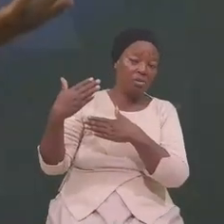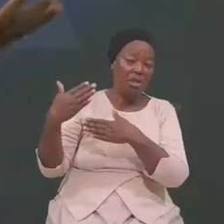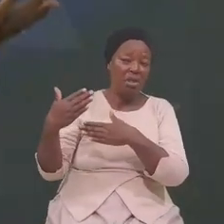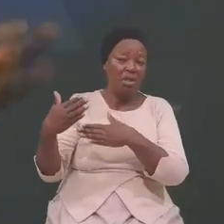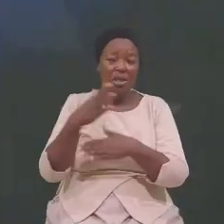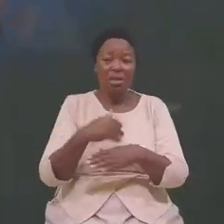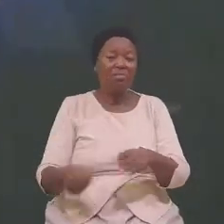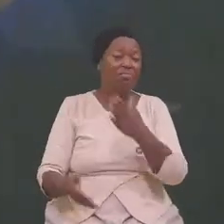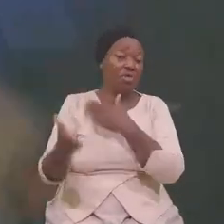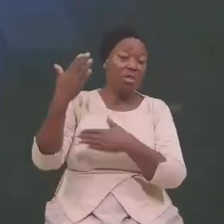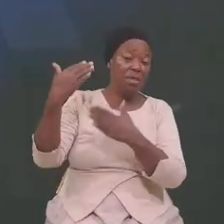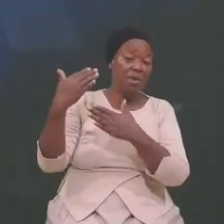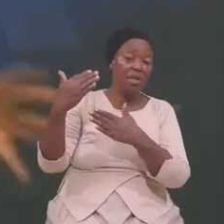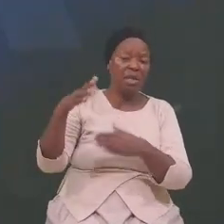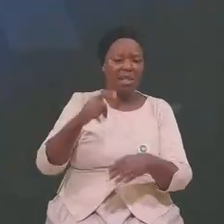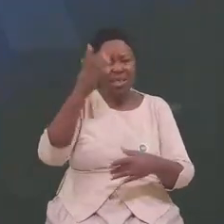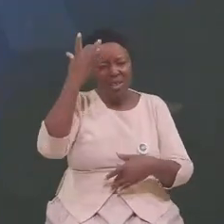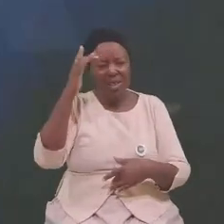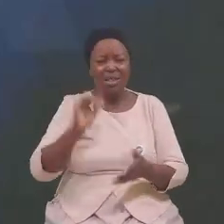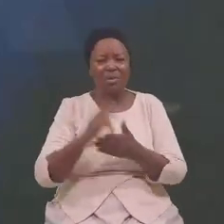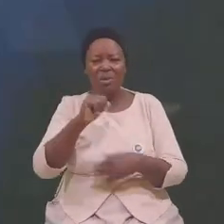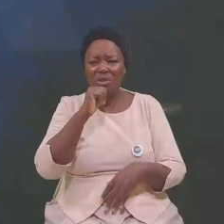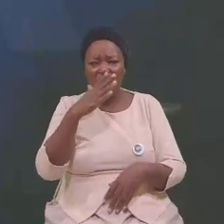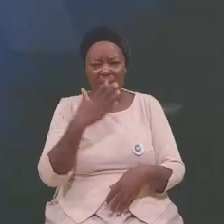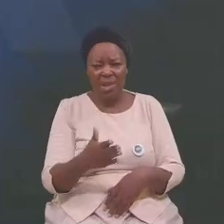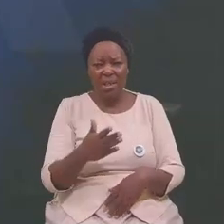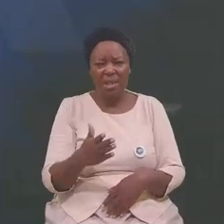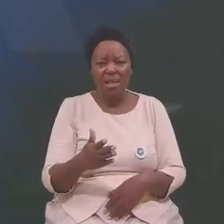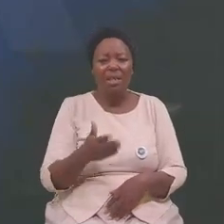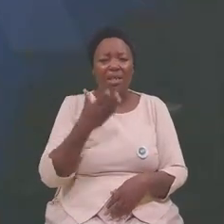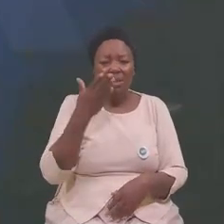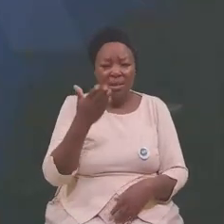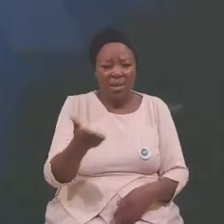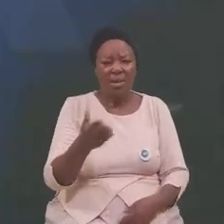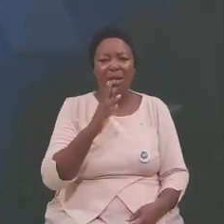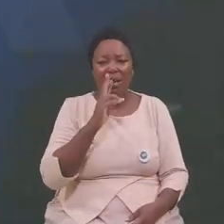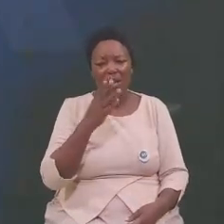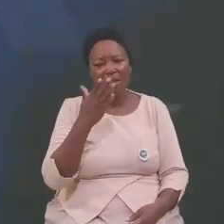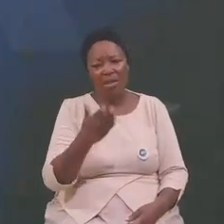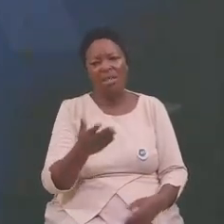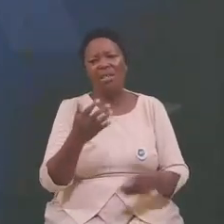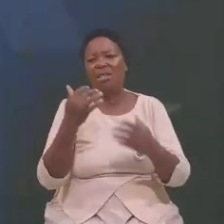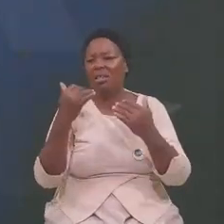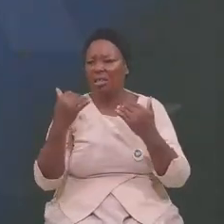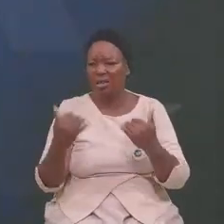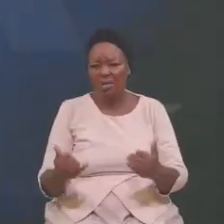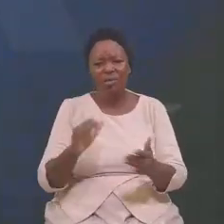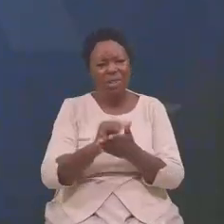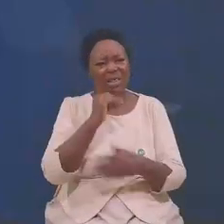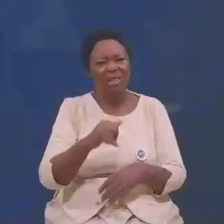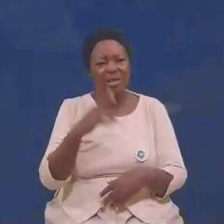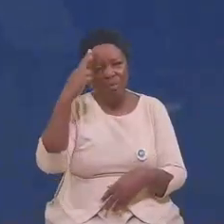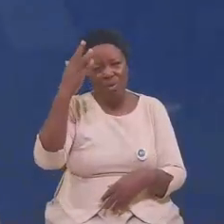de cela, les maladies qui n'étaient pas là, elles sont là maintenant. Voilà pourquoi, quand tu